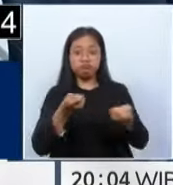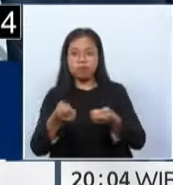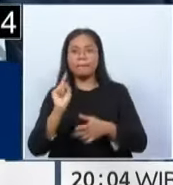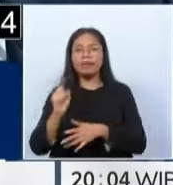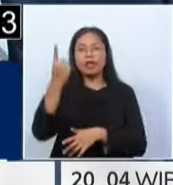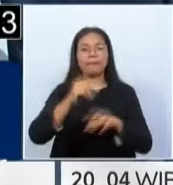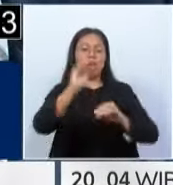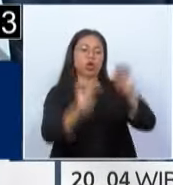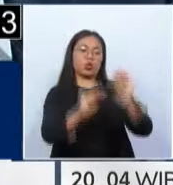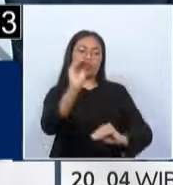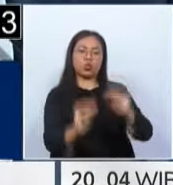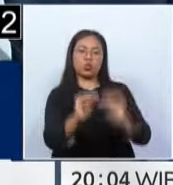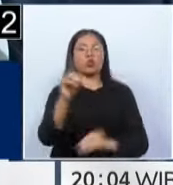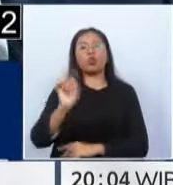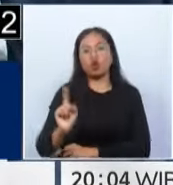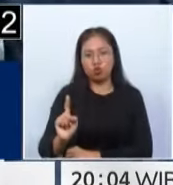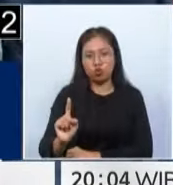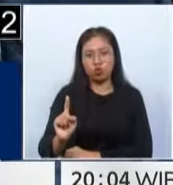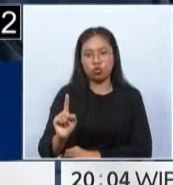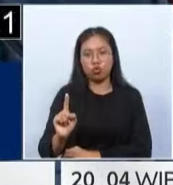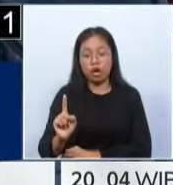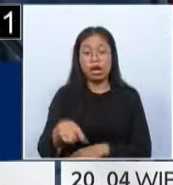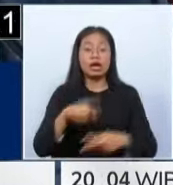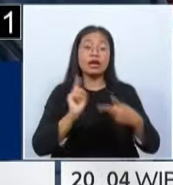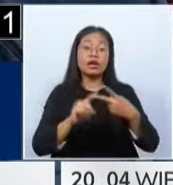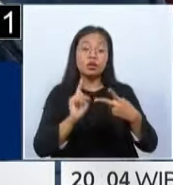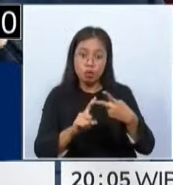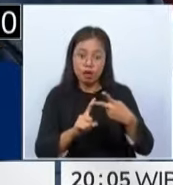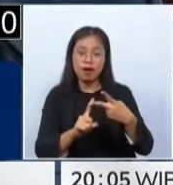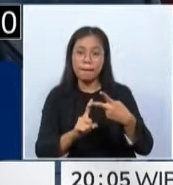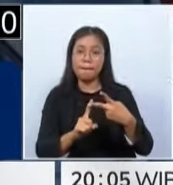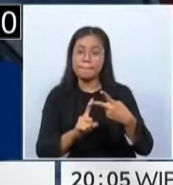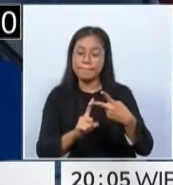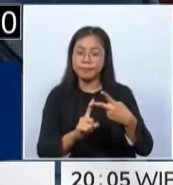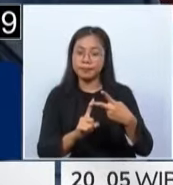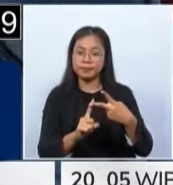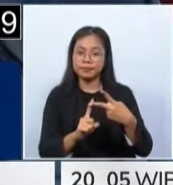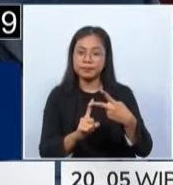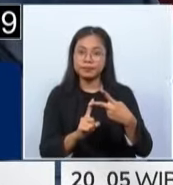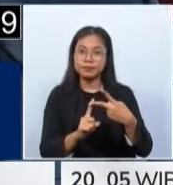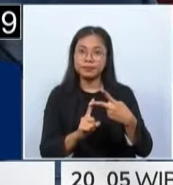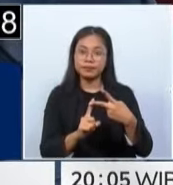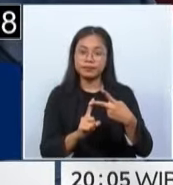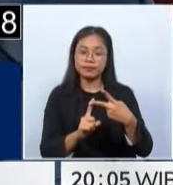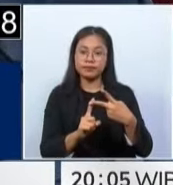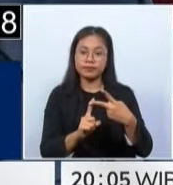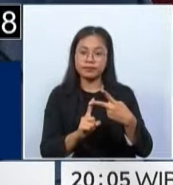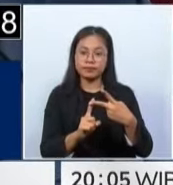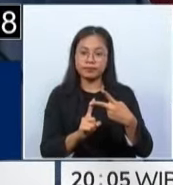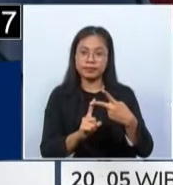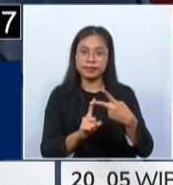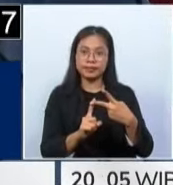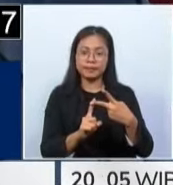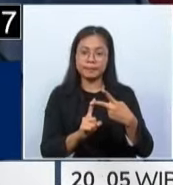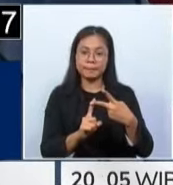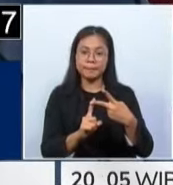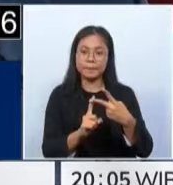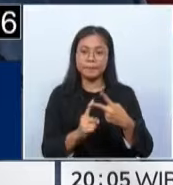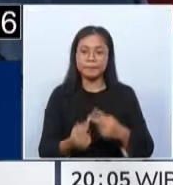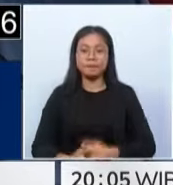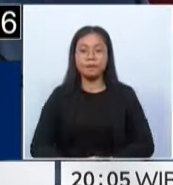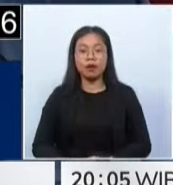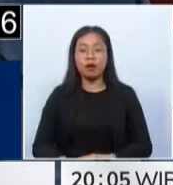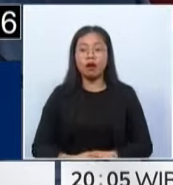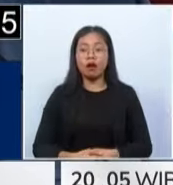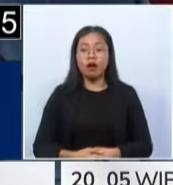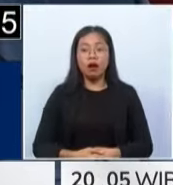kemudian kedua yang tidak kalah penting libatkan semua unsur yang terbiasa di dalam